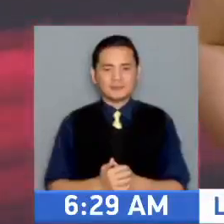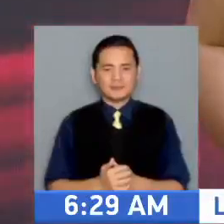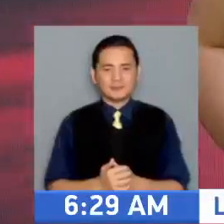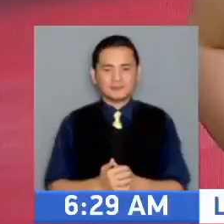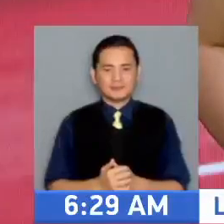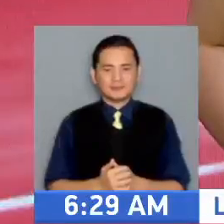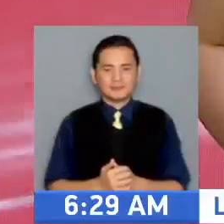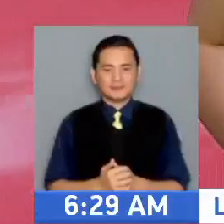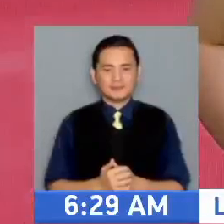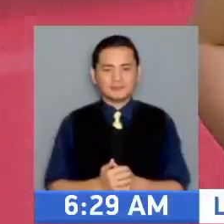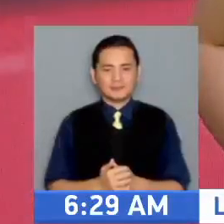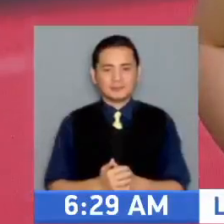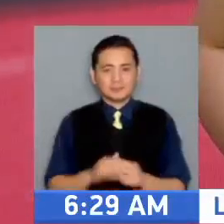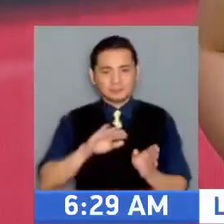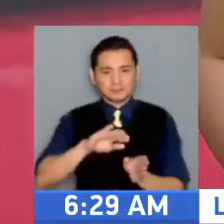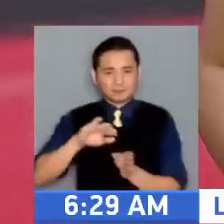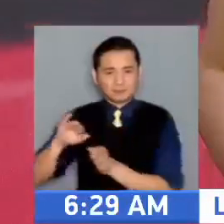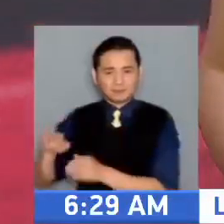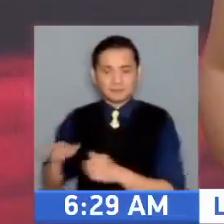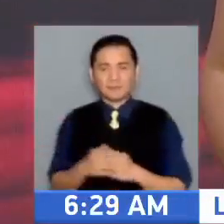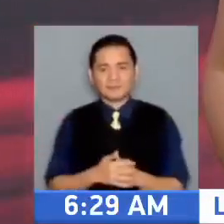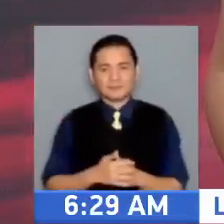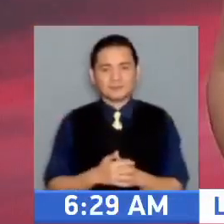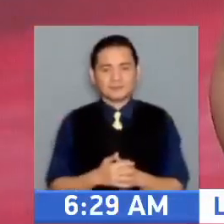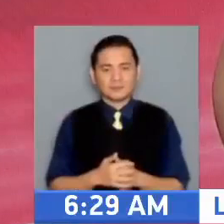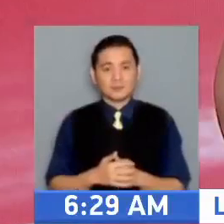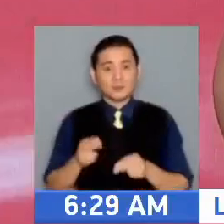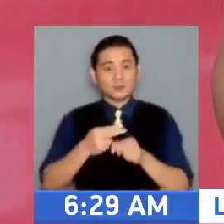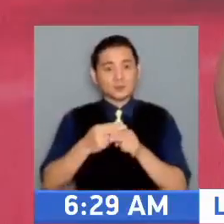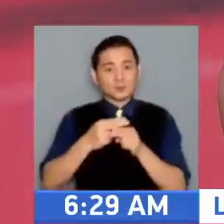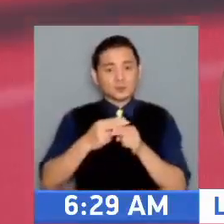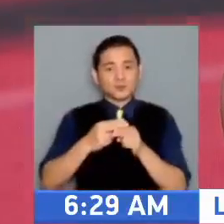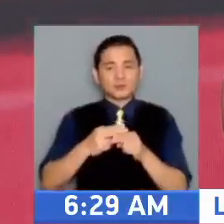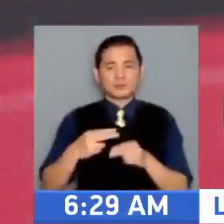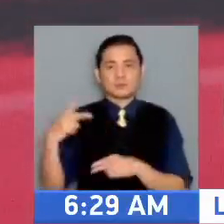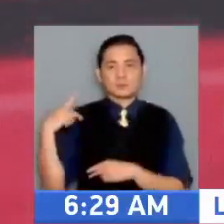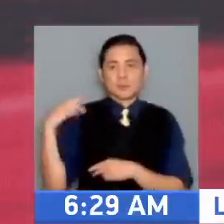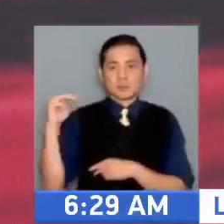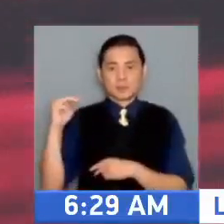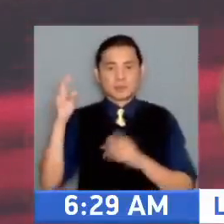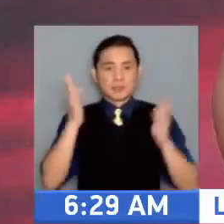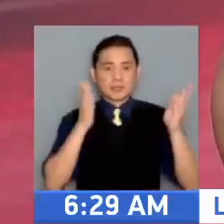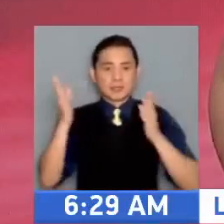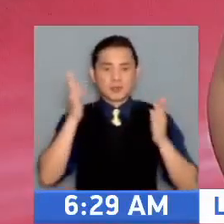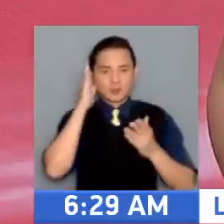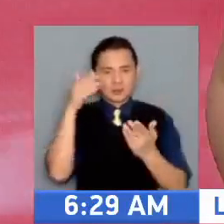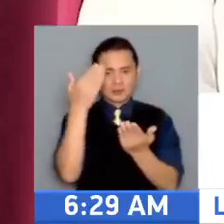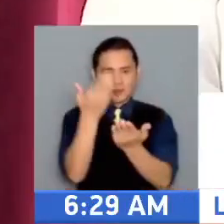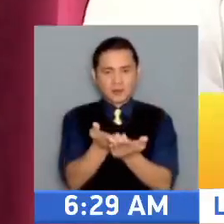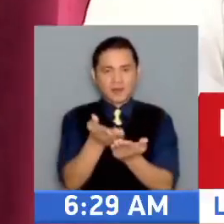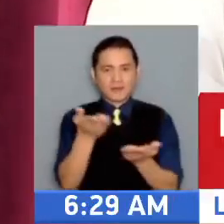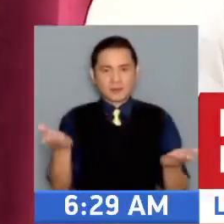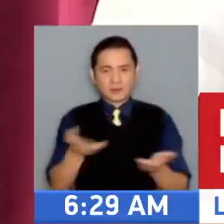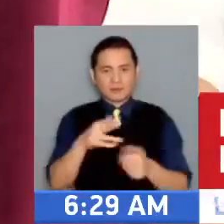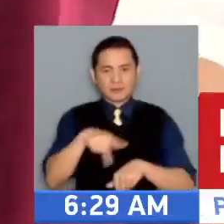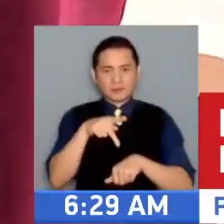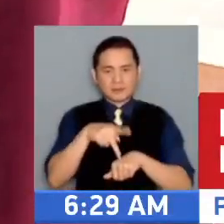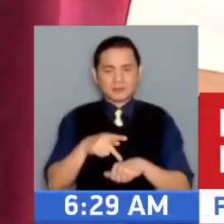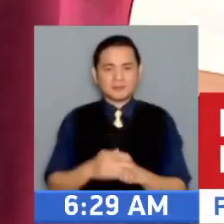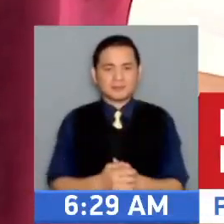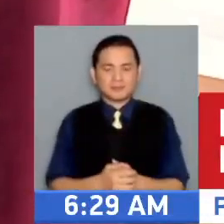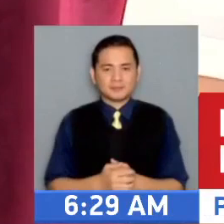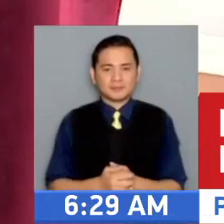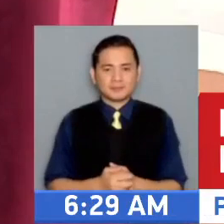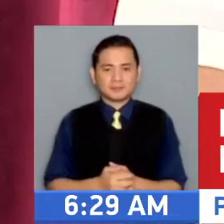Ngayong araw darating sa Pilipinas si Malaysian Prime Minister Anwar Ibrahim para sa kanyang official visit. Ayon sa Malacanang, magpupulong sina